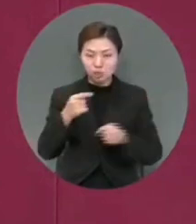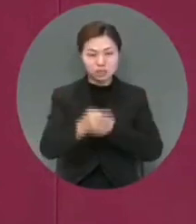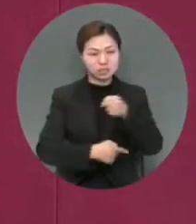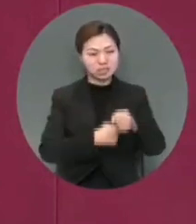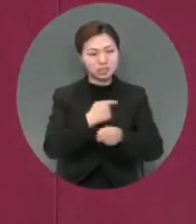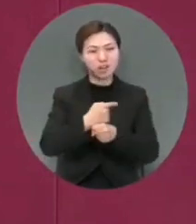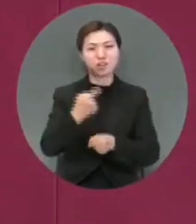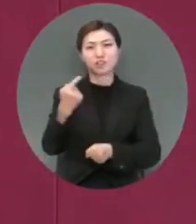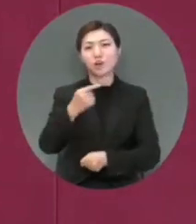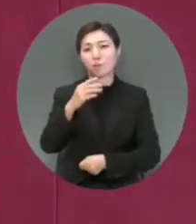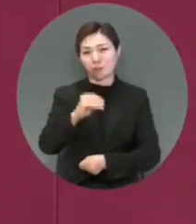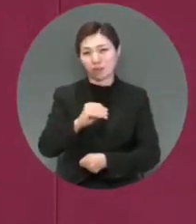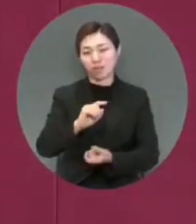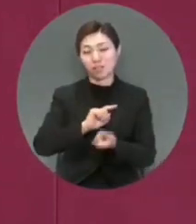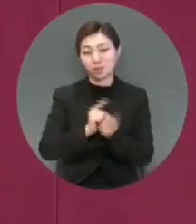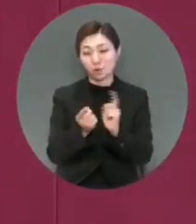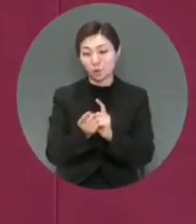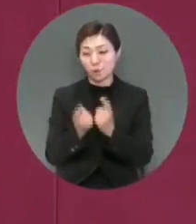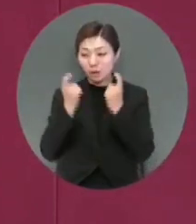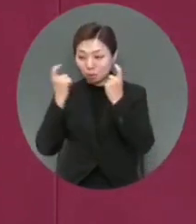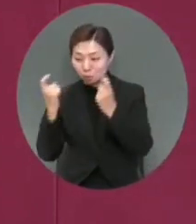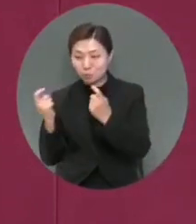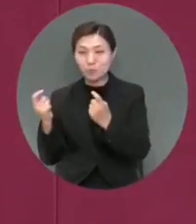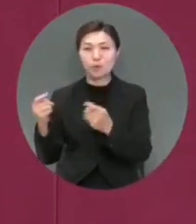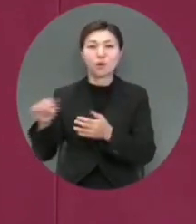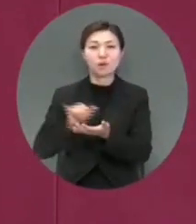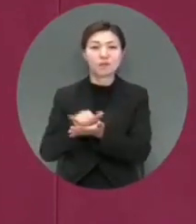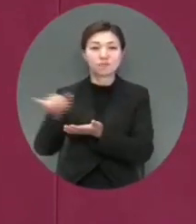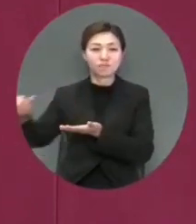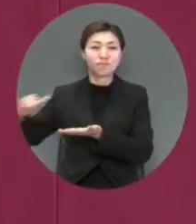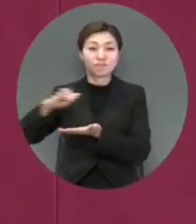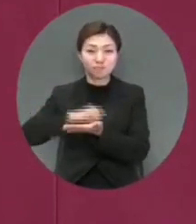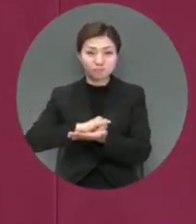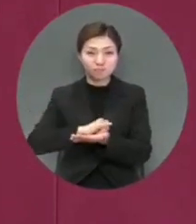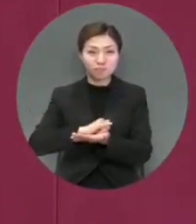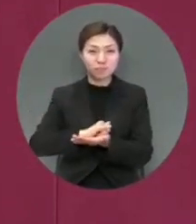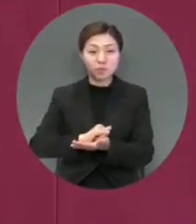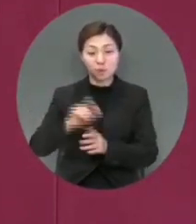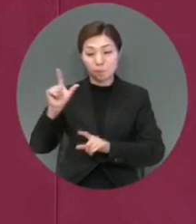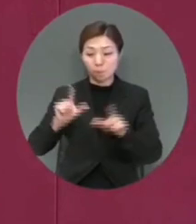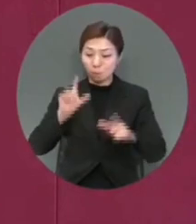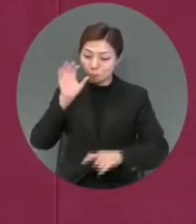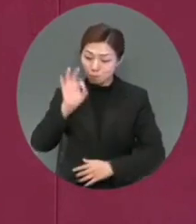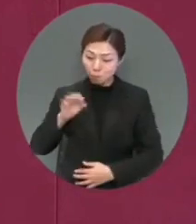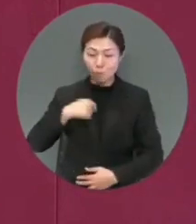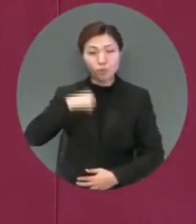양국 국민들 간의 상호 우호와 교류 열망을 반영하는 것이라